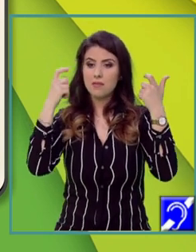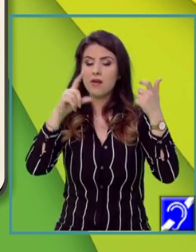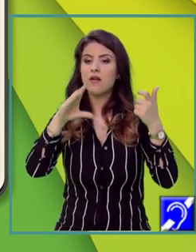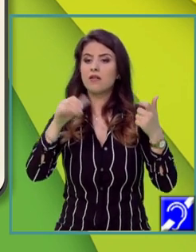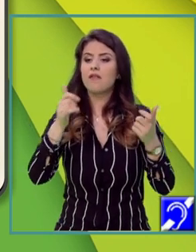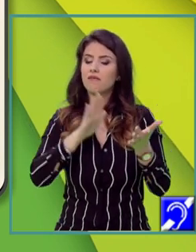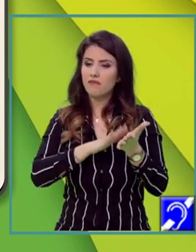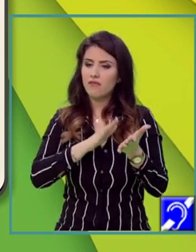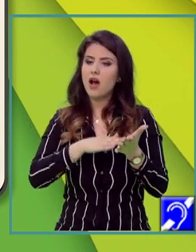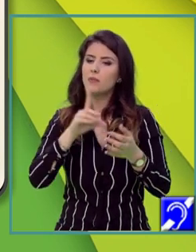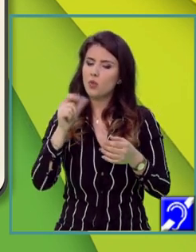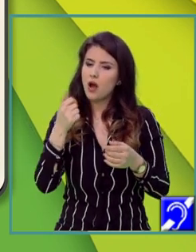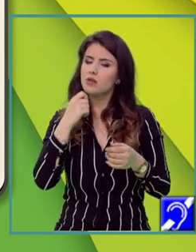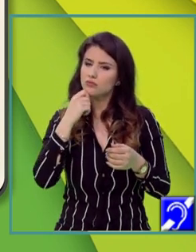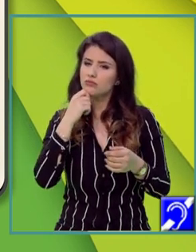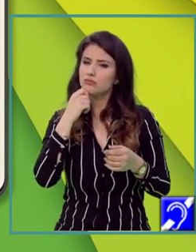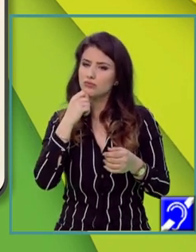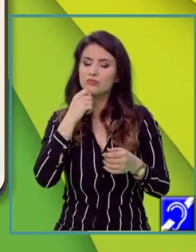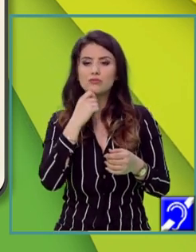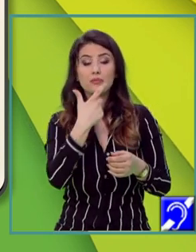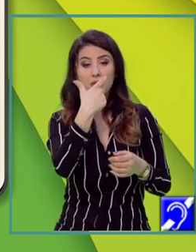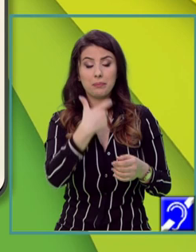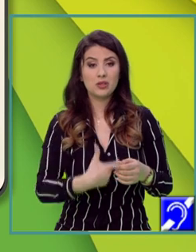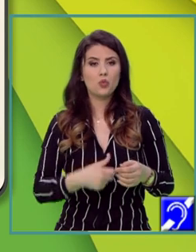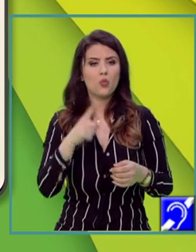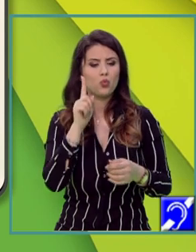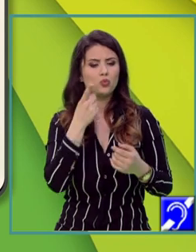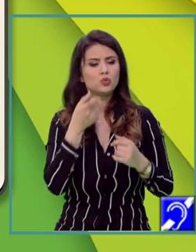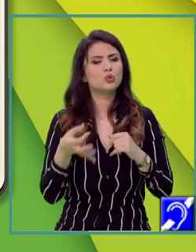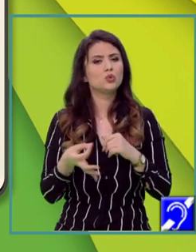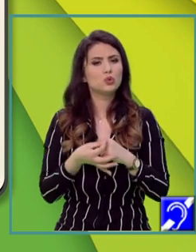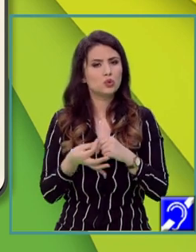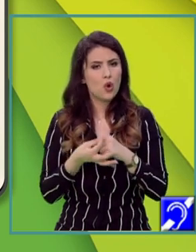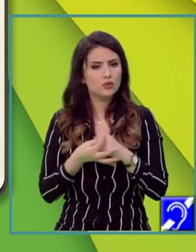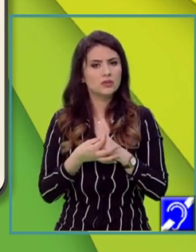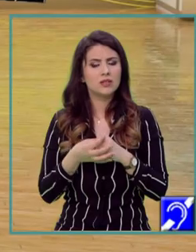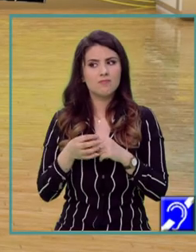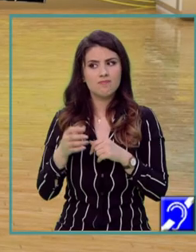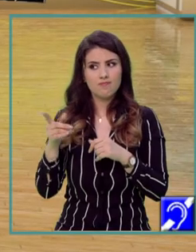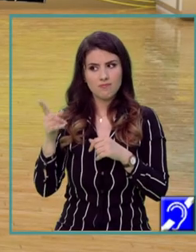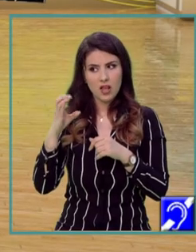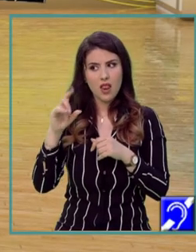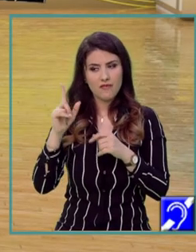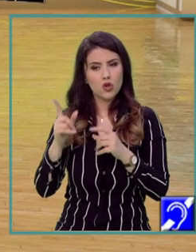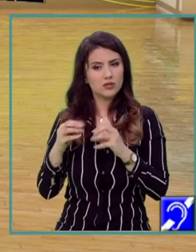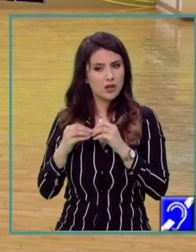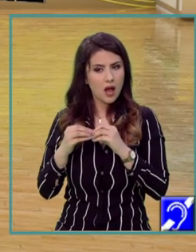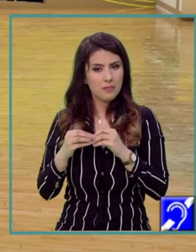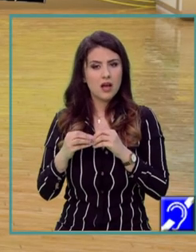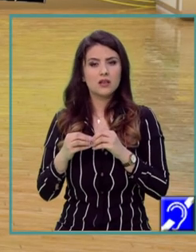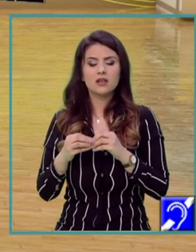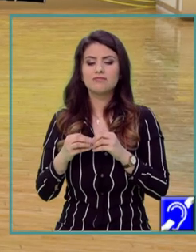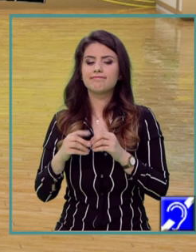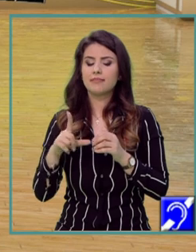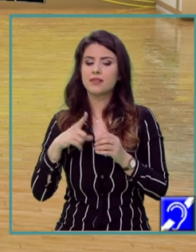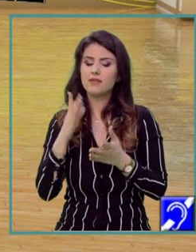drum aceasta individuală a unei soții infideli tibil este de fapt în semne